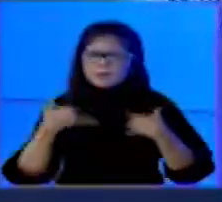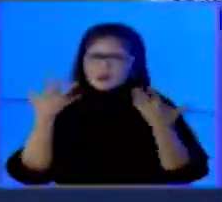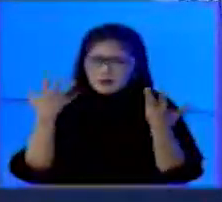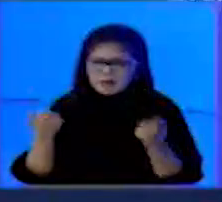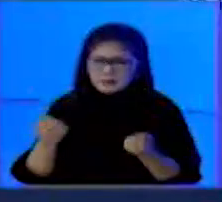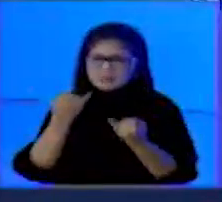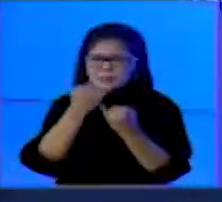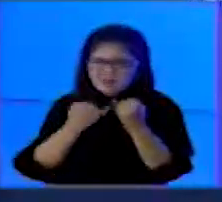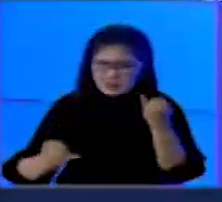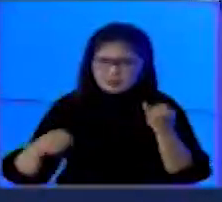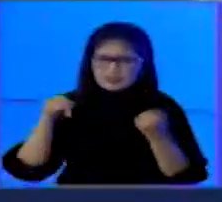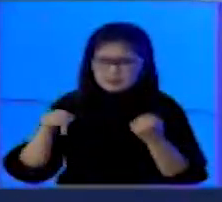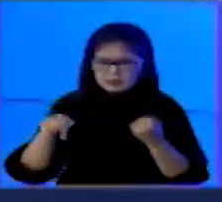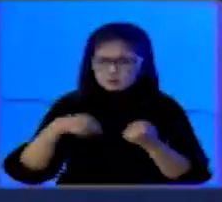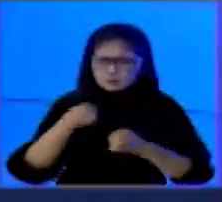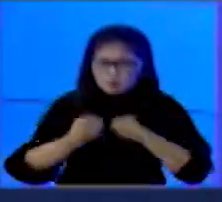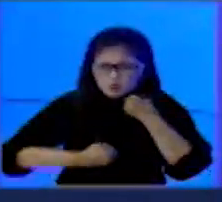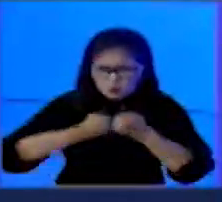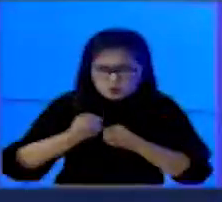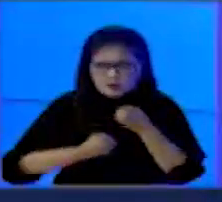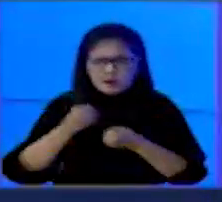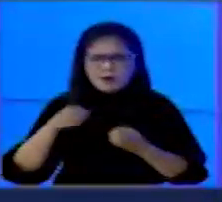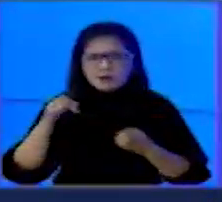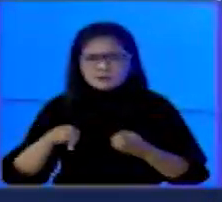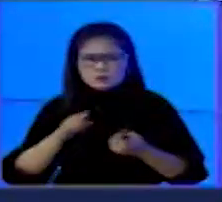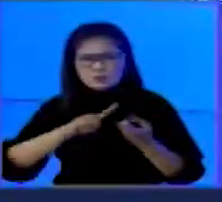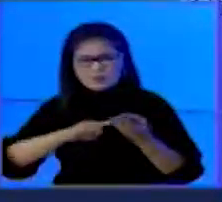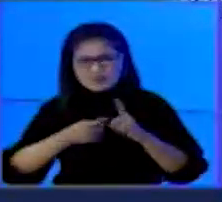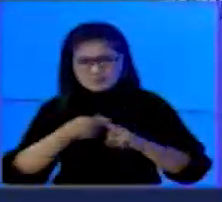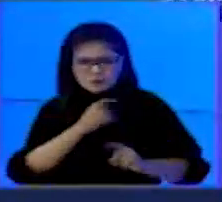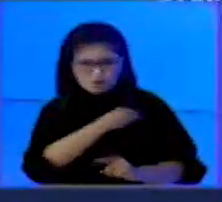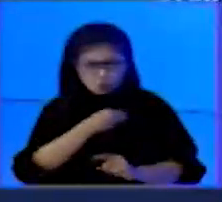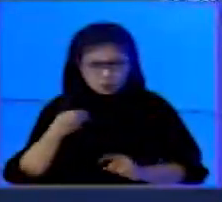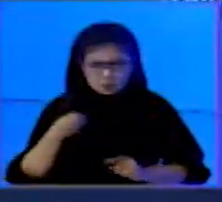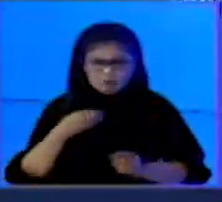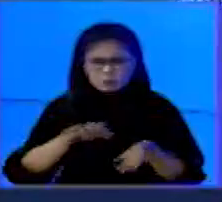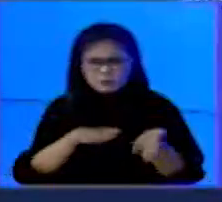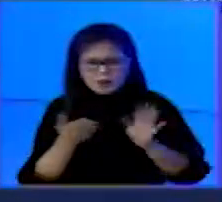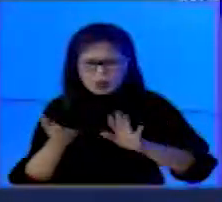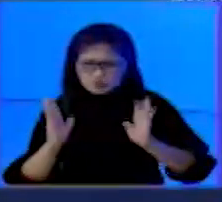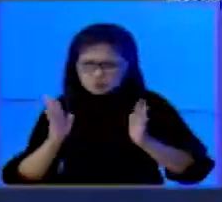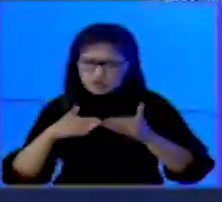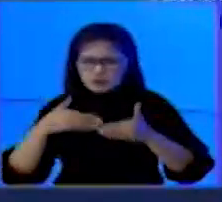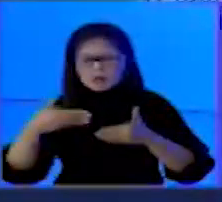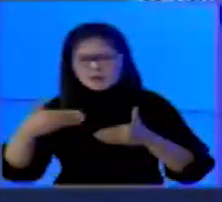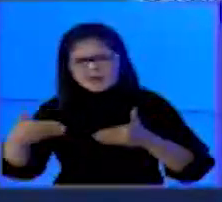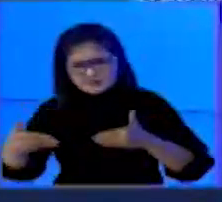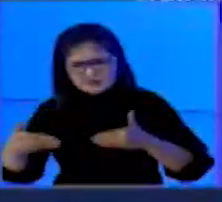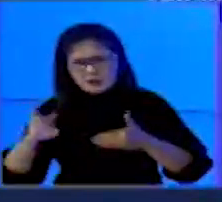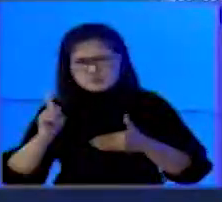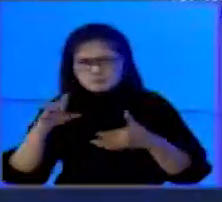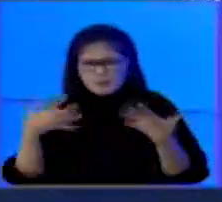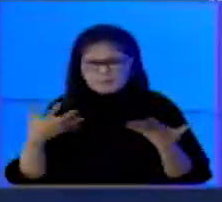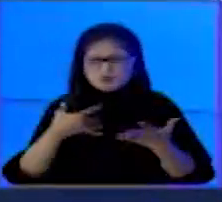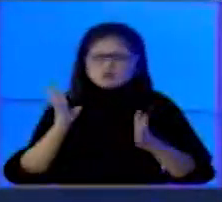terakhir. Perjuangan beliau almarhum harus kita lanjutkan karena perjuangan belum selesai.